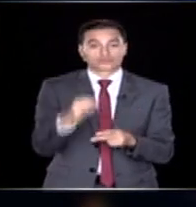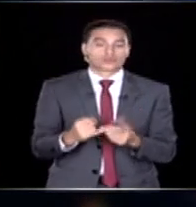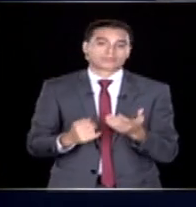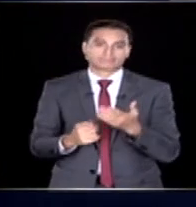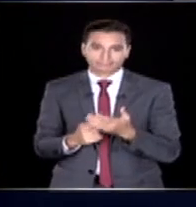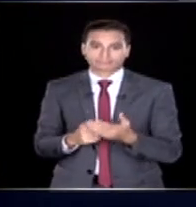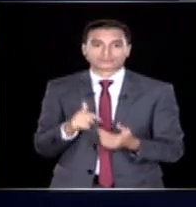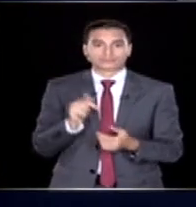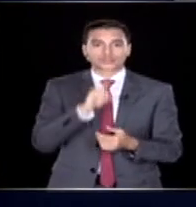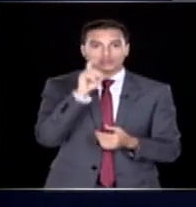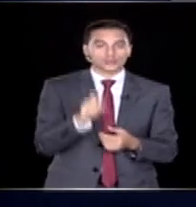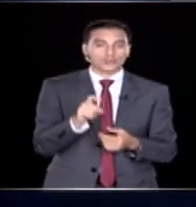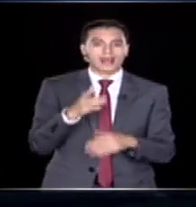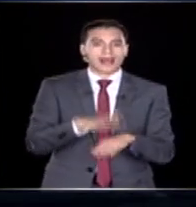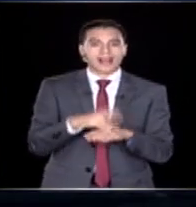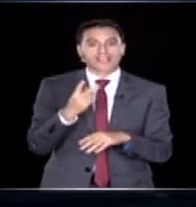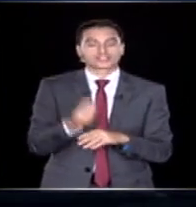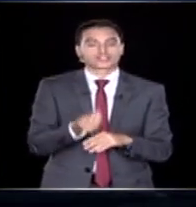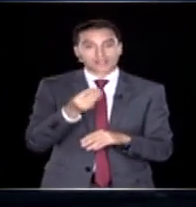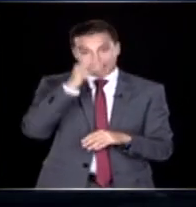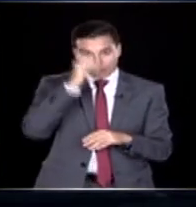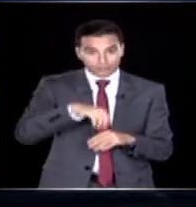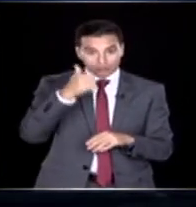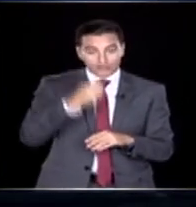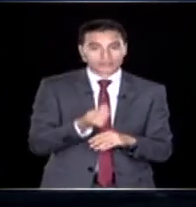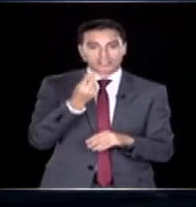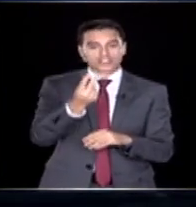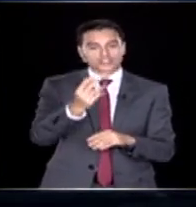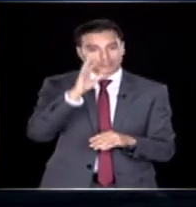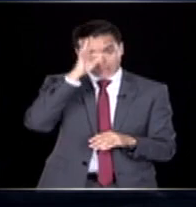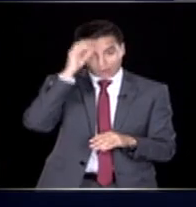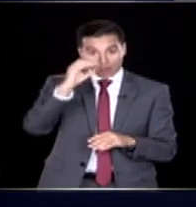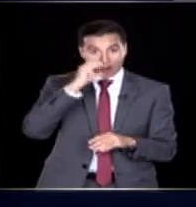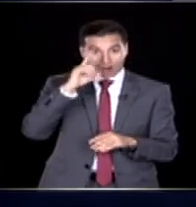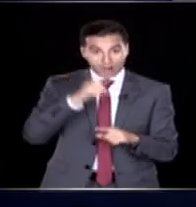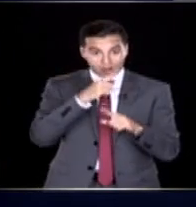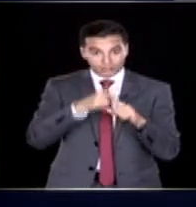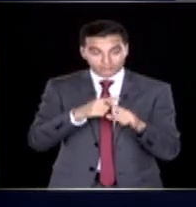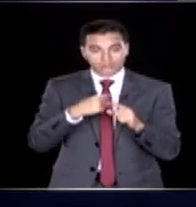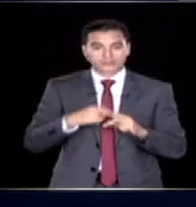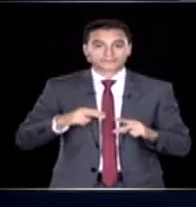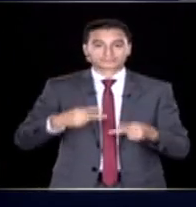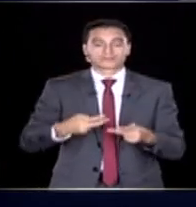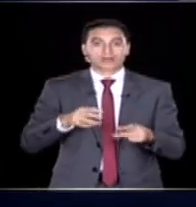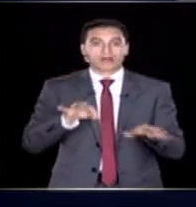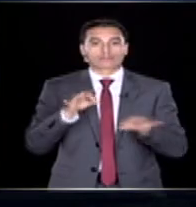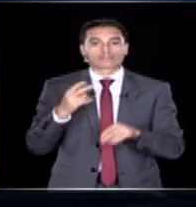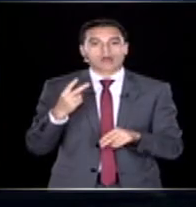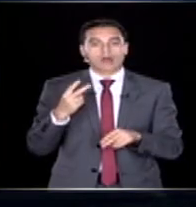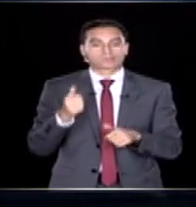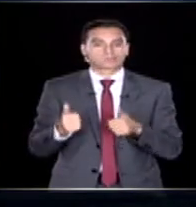طيب سؤال بعشرين نقطة، لو إجابتك صح هتاخد العشرين نقطة، لو إجابتك غلط هينزل لك